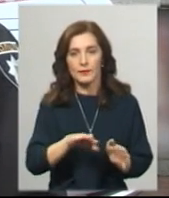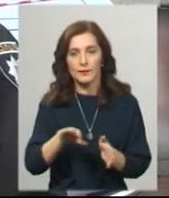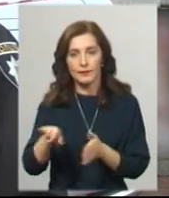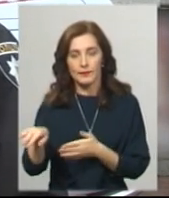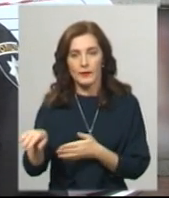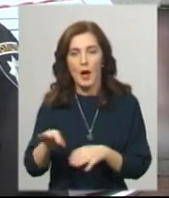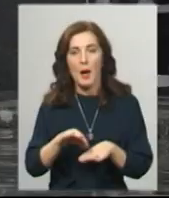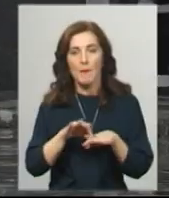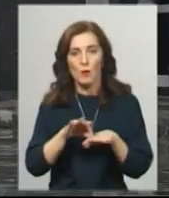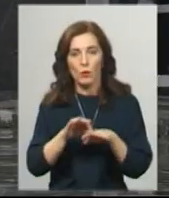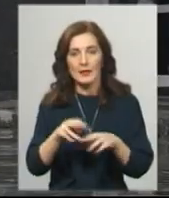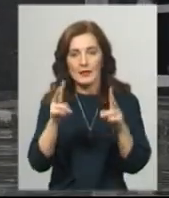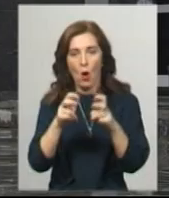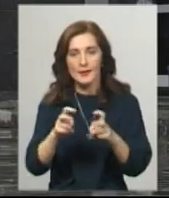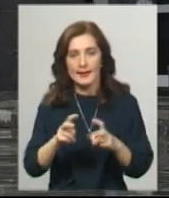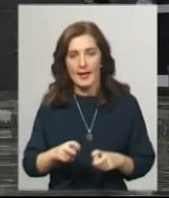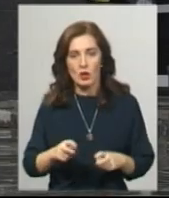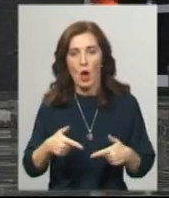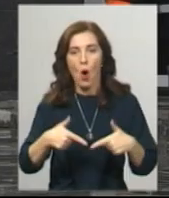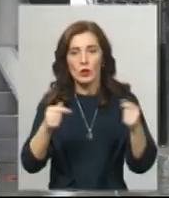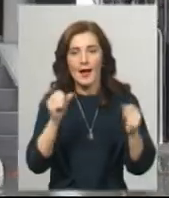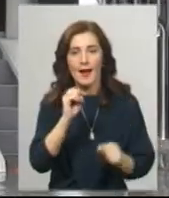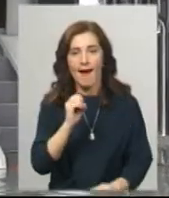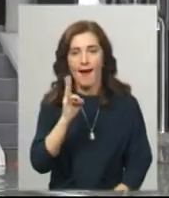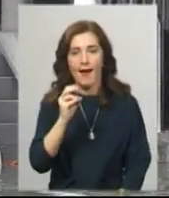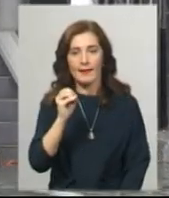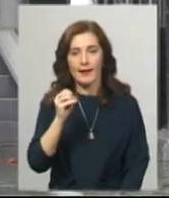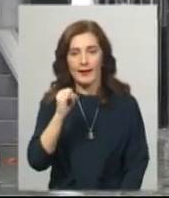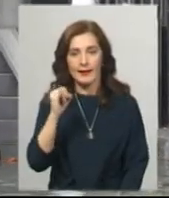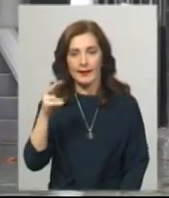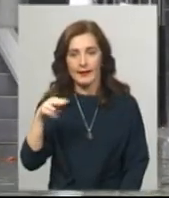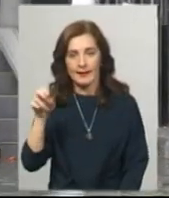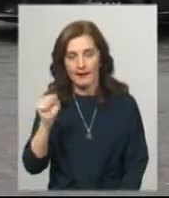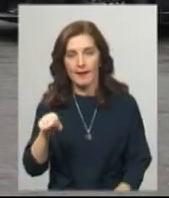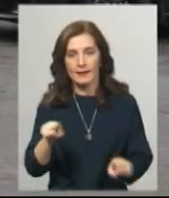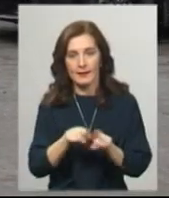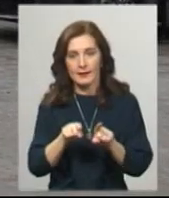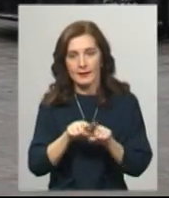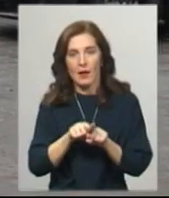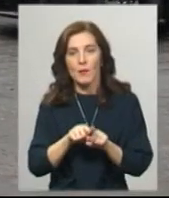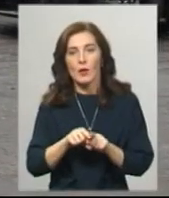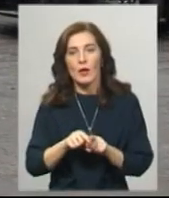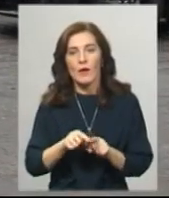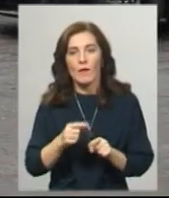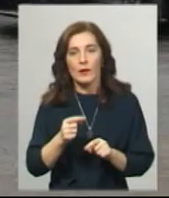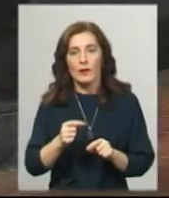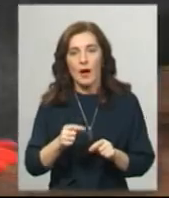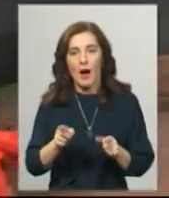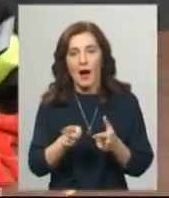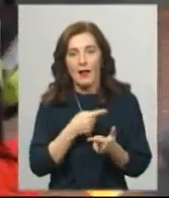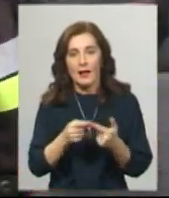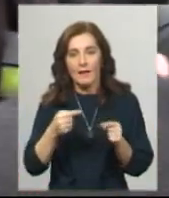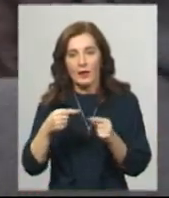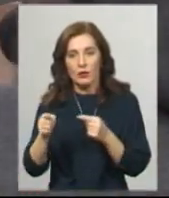і проводиться обстеження. Готель «Енеїда» також обстежили на наявність вибухівки. Заклад розташовується в одному приміщенні з вишим, але у